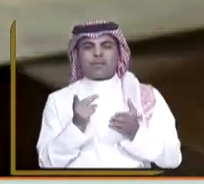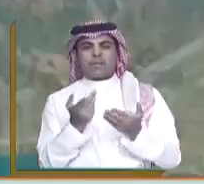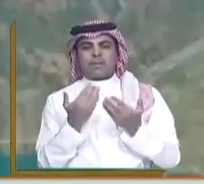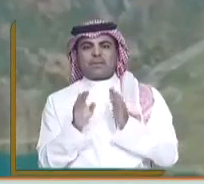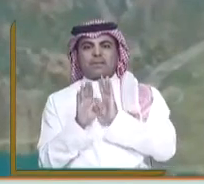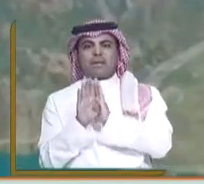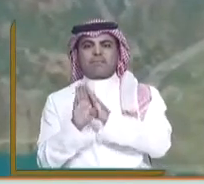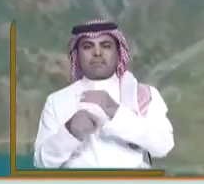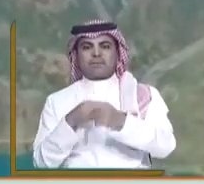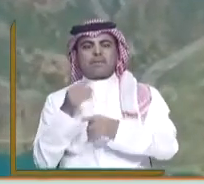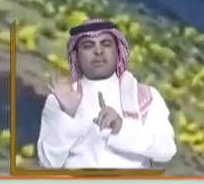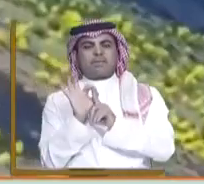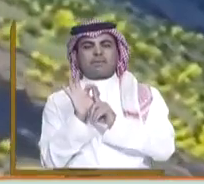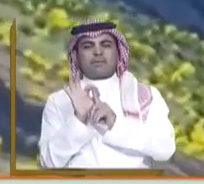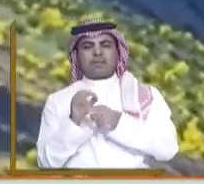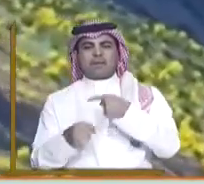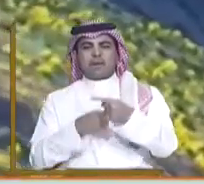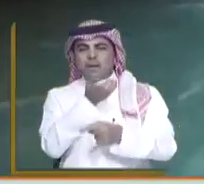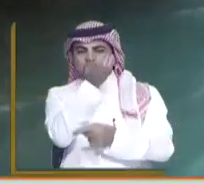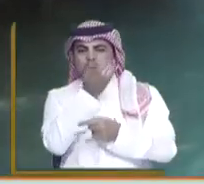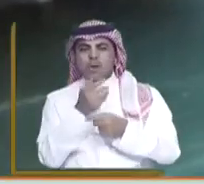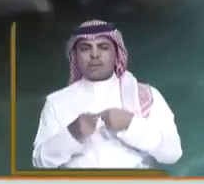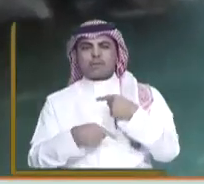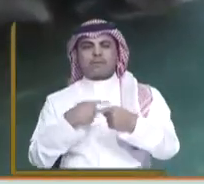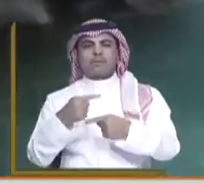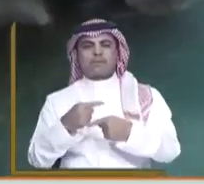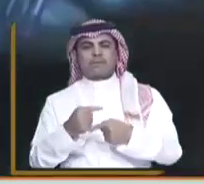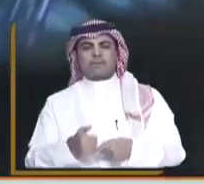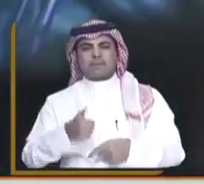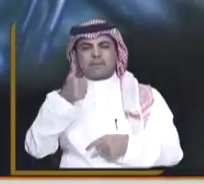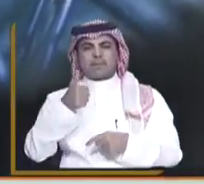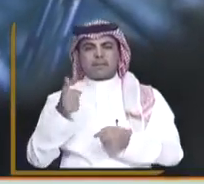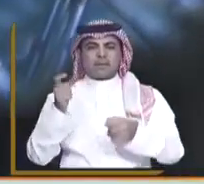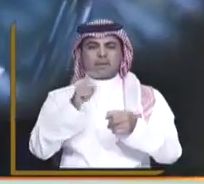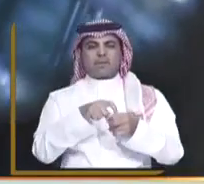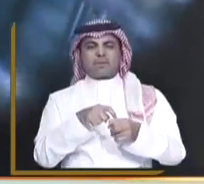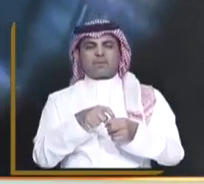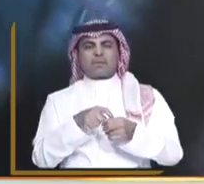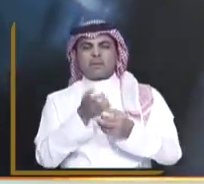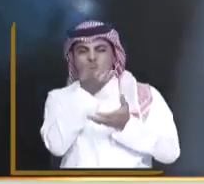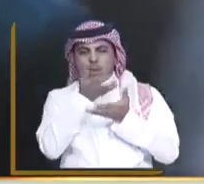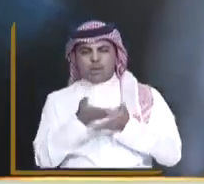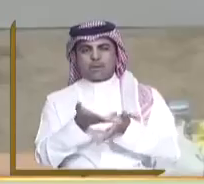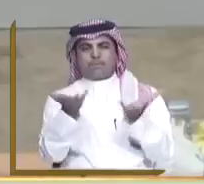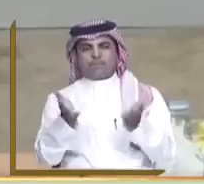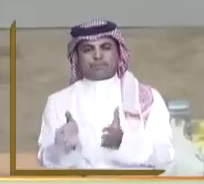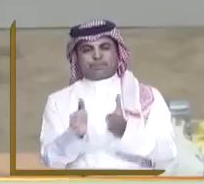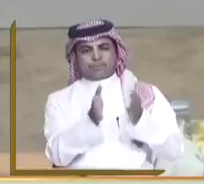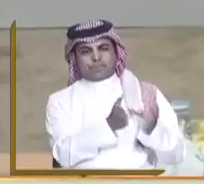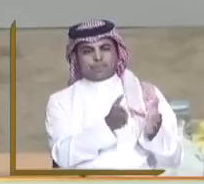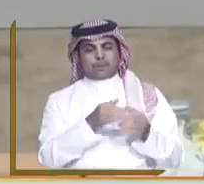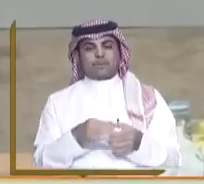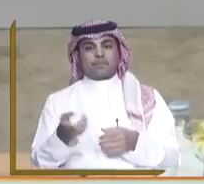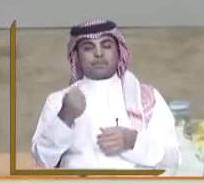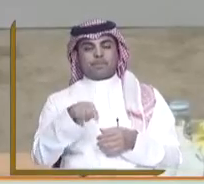سعيه لضمان استدامه موارد المياه وتعزيزا لفرص وصولها للجميع مختصون اكدوا ان